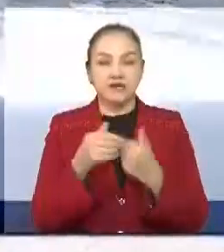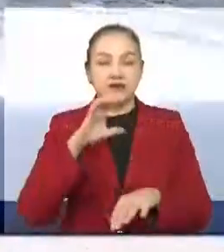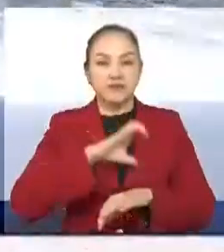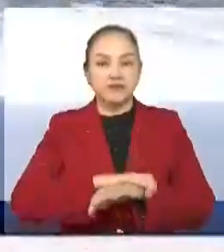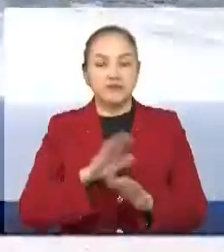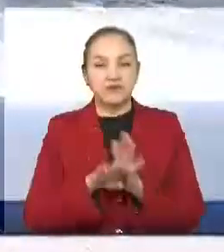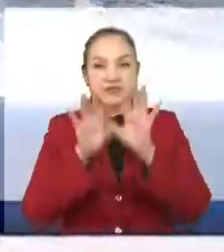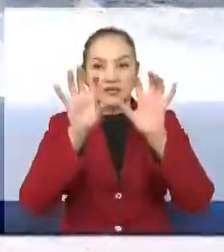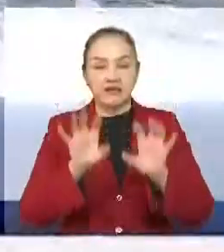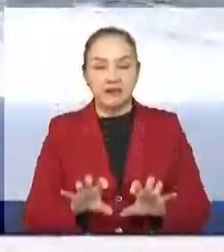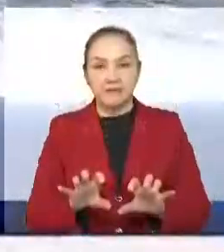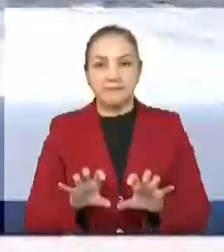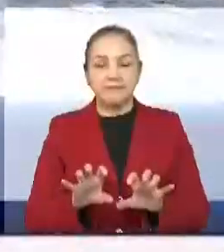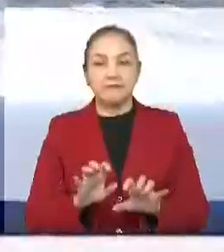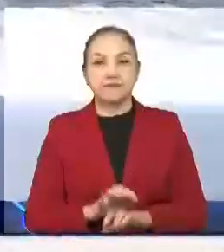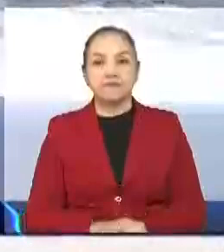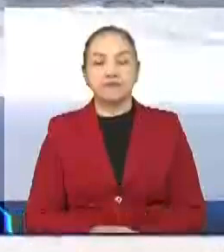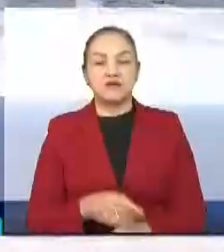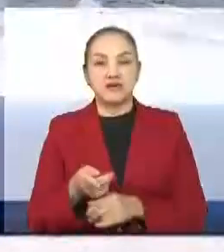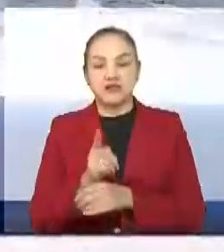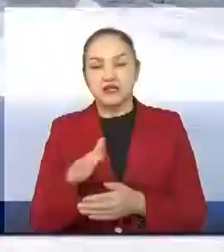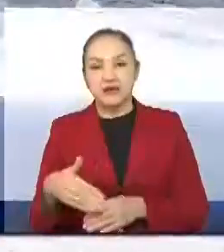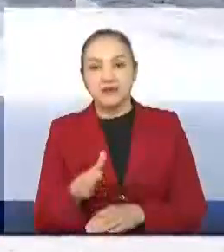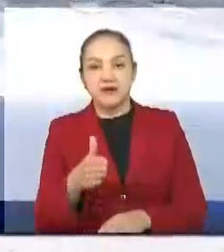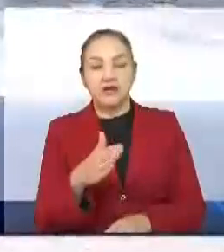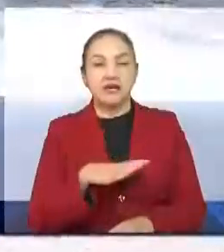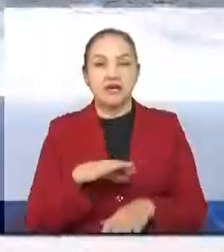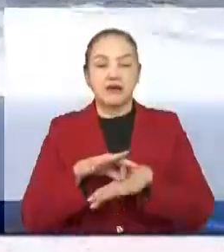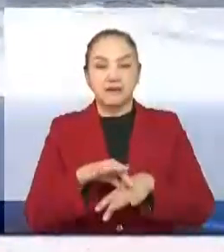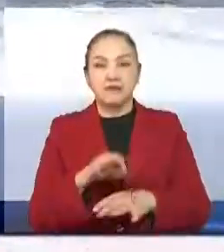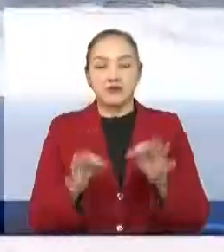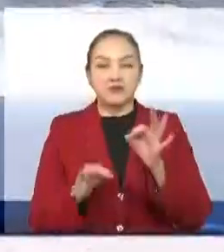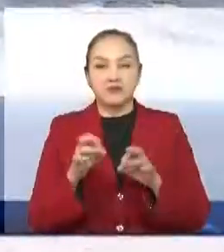незаконной рыбалки, проводится досудебное расследование.